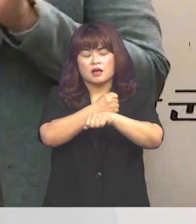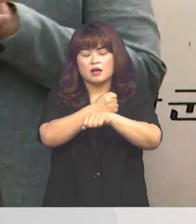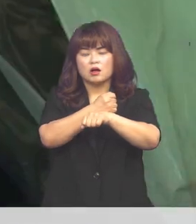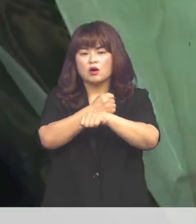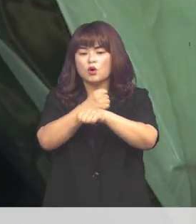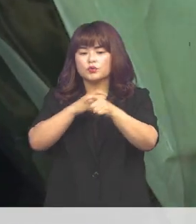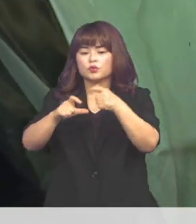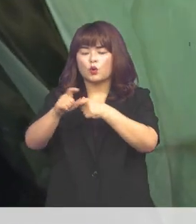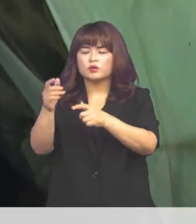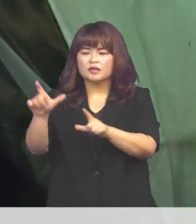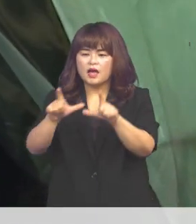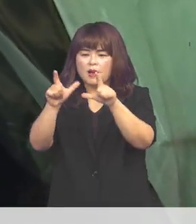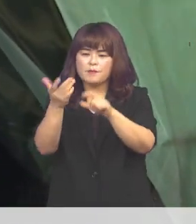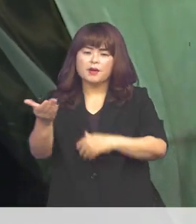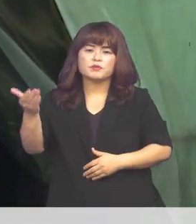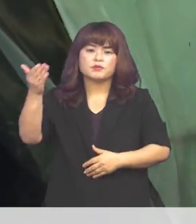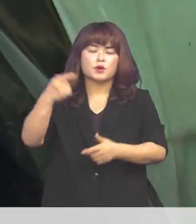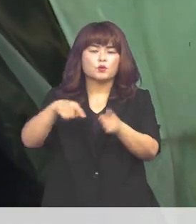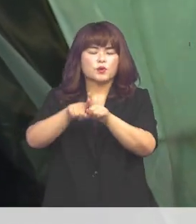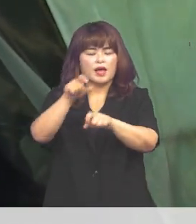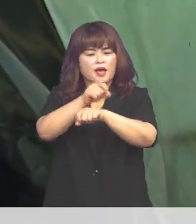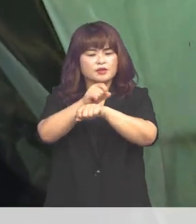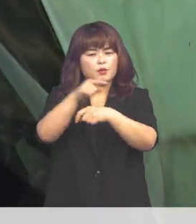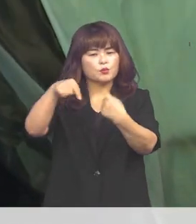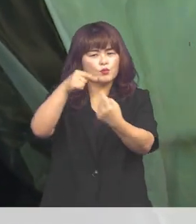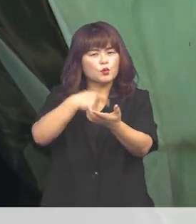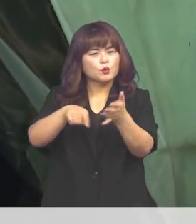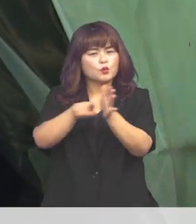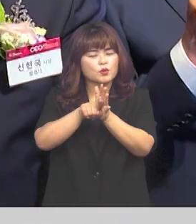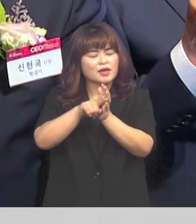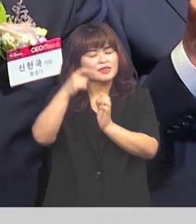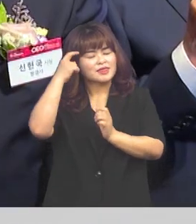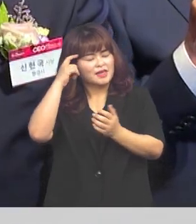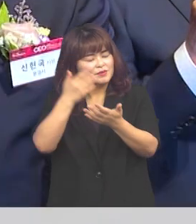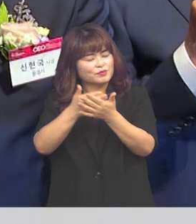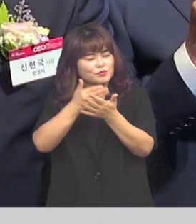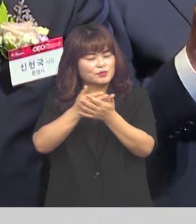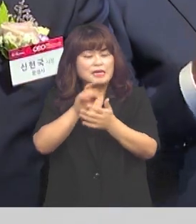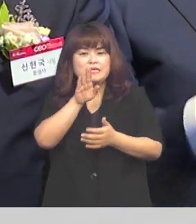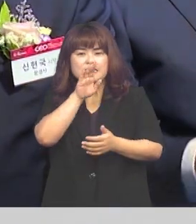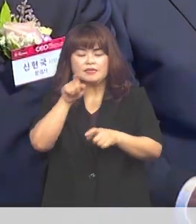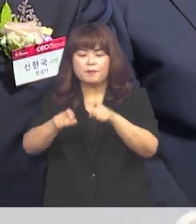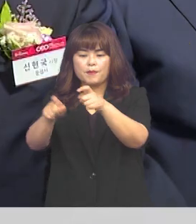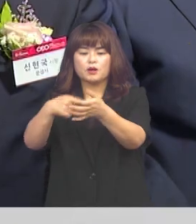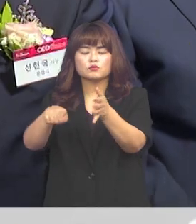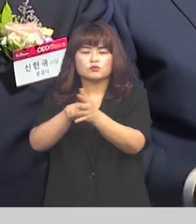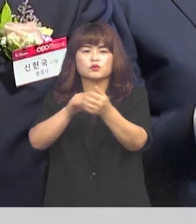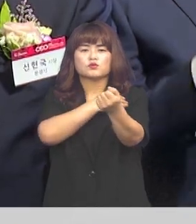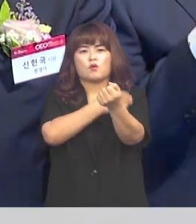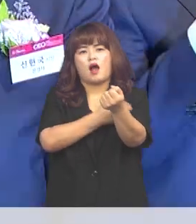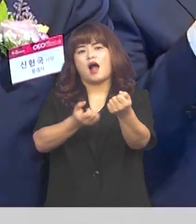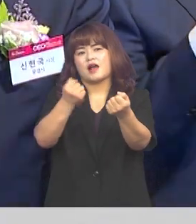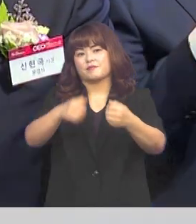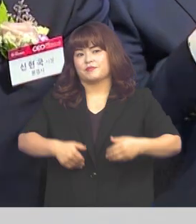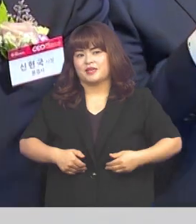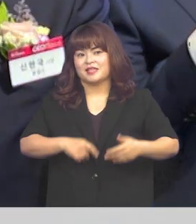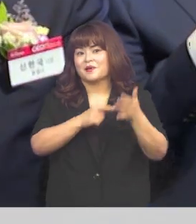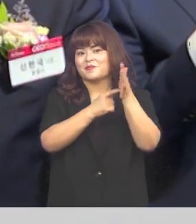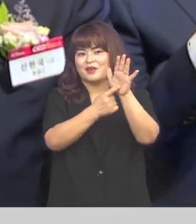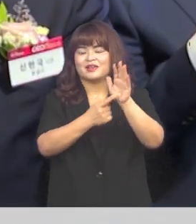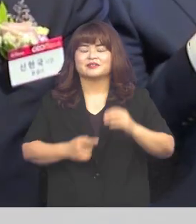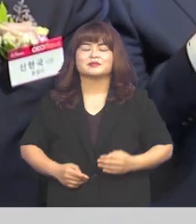발전시키고 시민 삶의 질 향상을 위한 행정을 펼치기 위해서는 상상력을 현실로 만들기 위한 추진력을 갖춰야